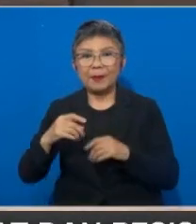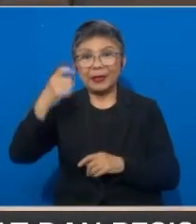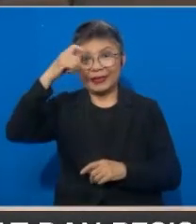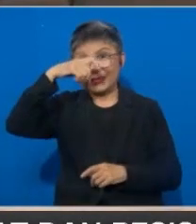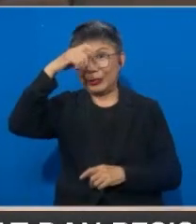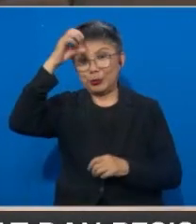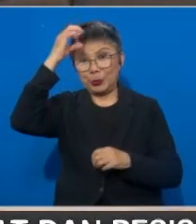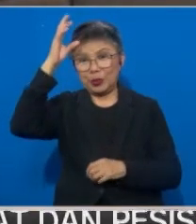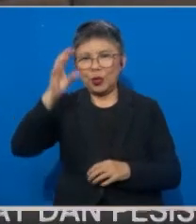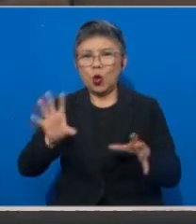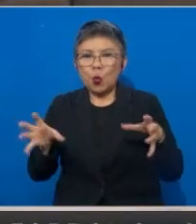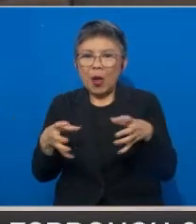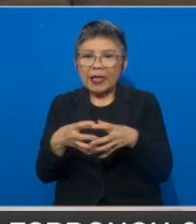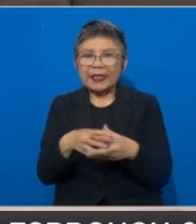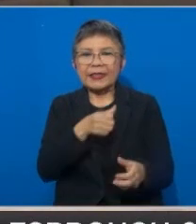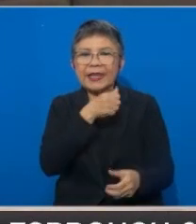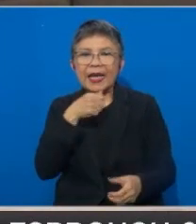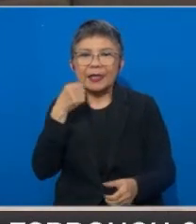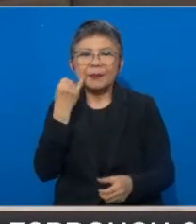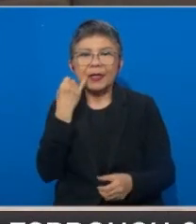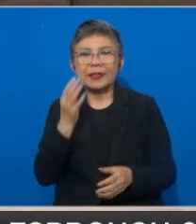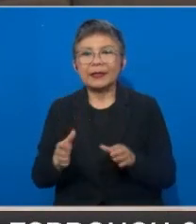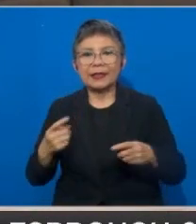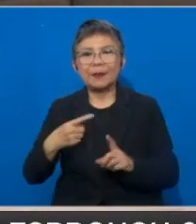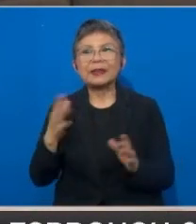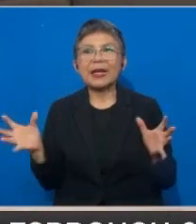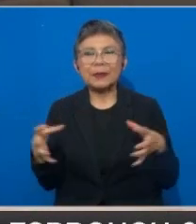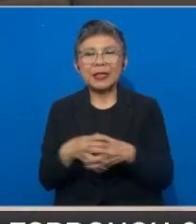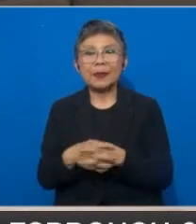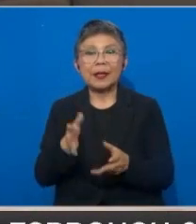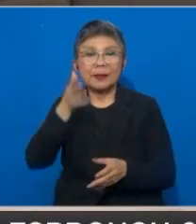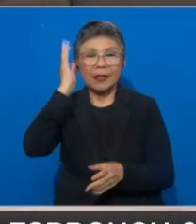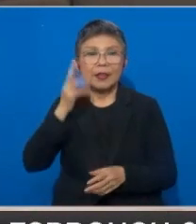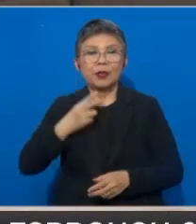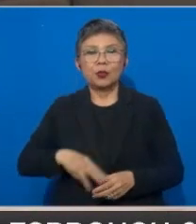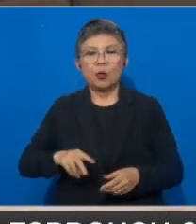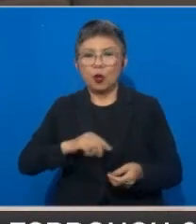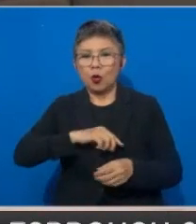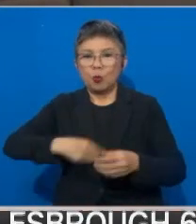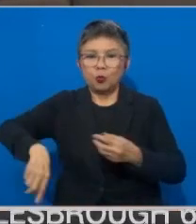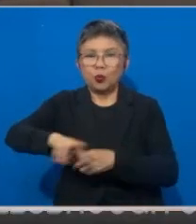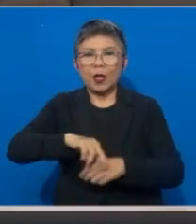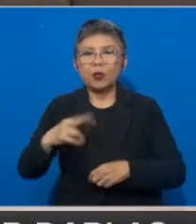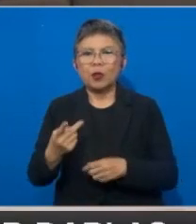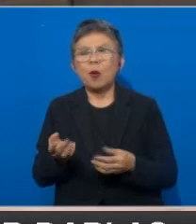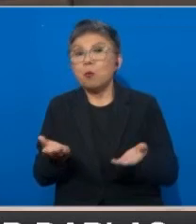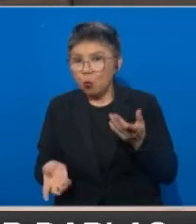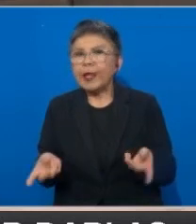menyebut koalisi kubu Anies Caimin dan Ganjar Mahfud pada putaran kedua adalah sangat mungkin